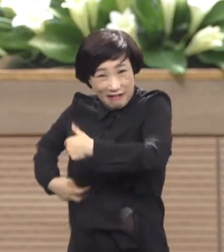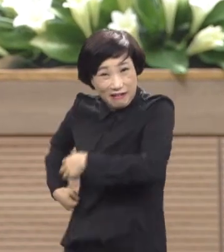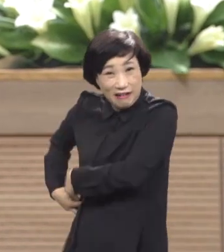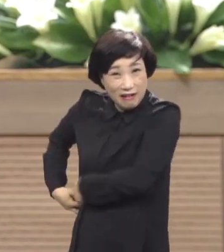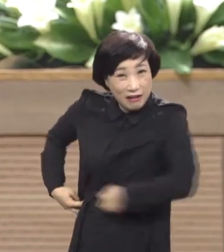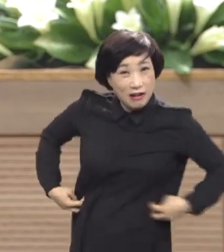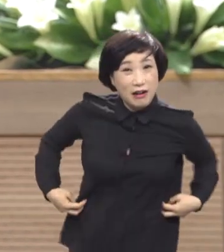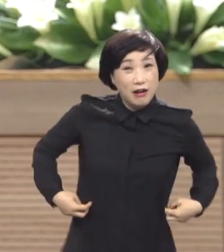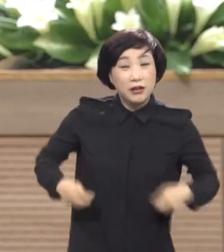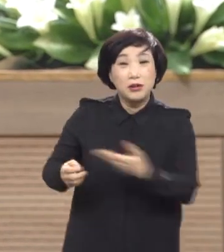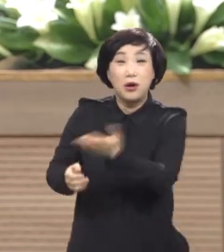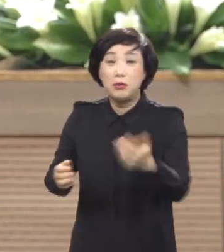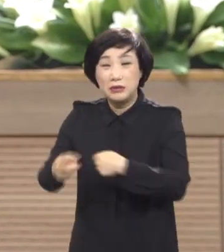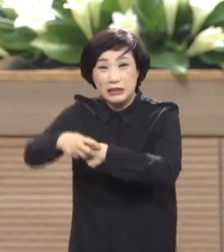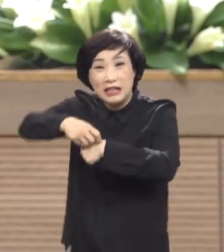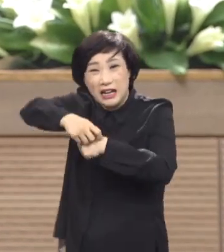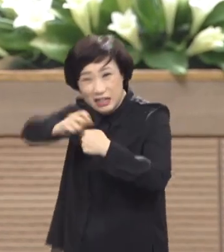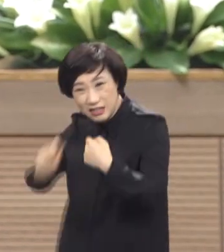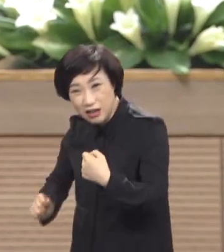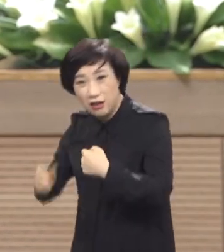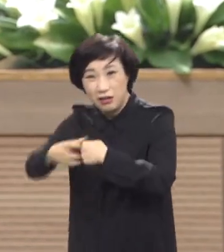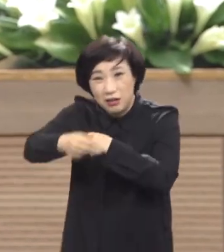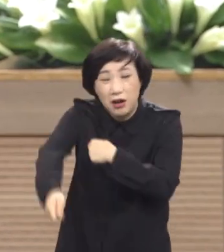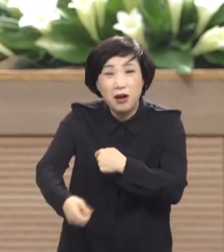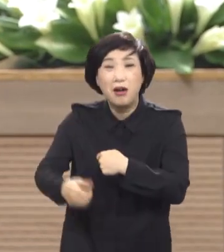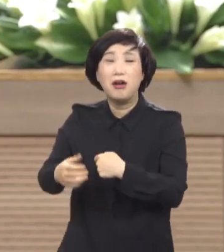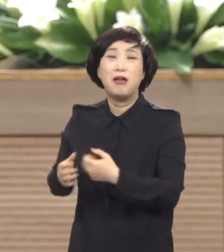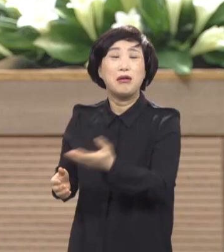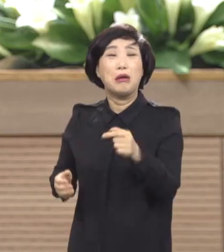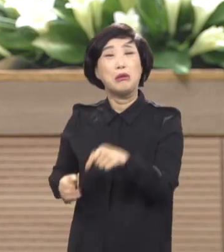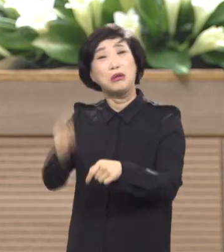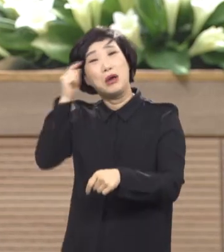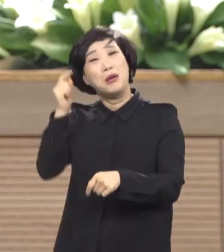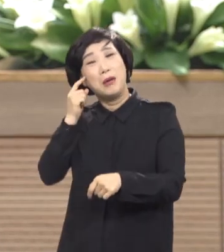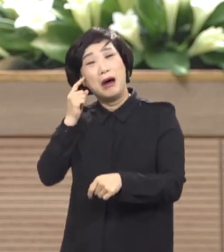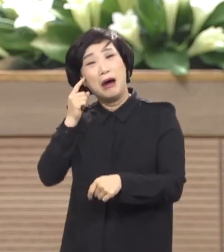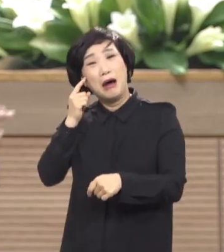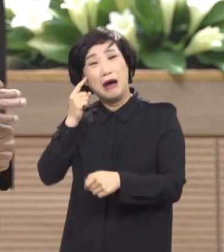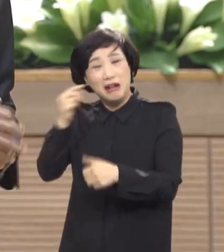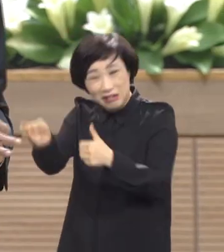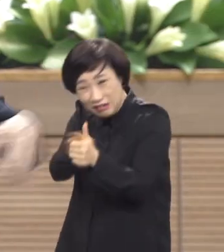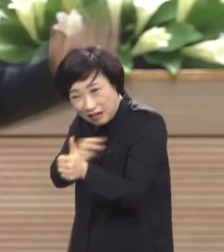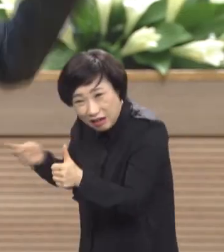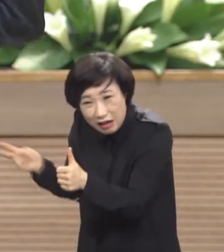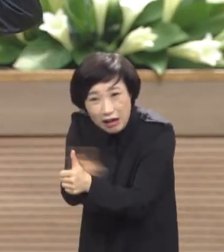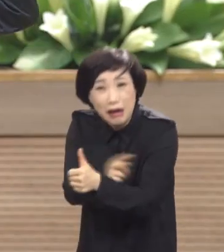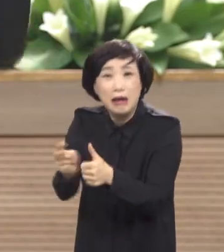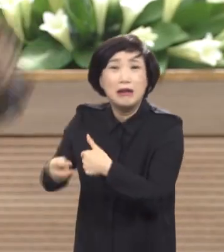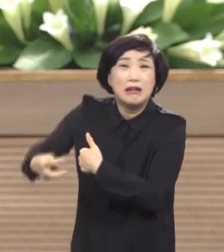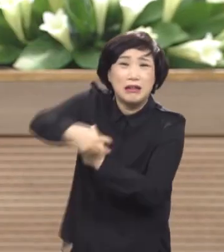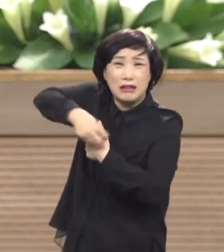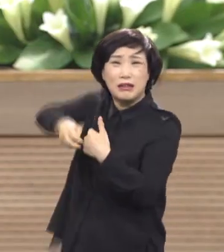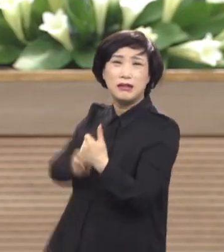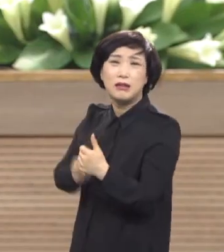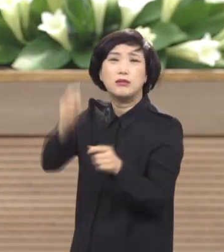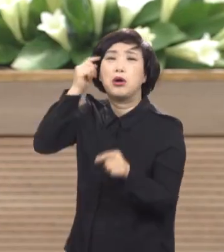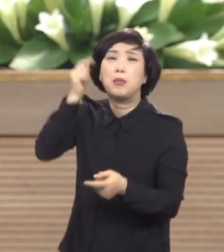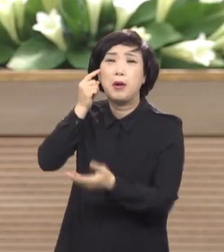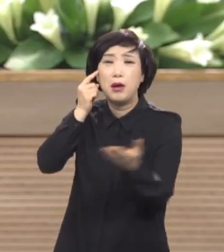살이 쭉쭉 찢어지고 뼈가 혼이 보여가며 두드려 맞는 주님의 연상을 판단해봐